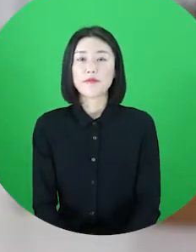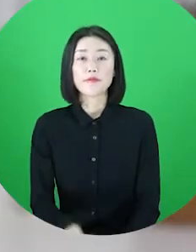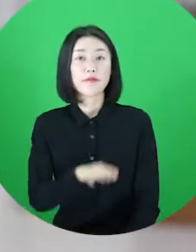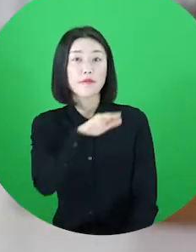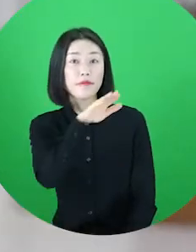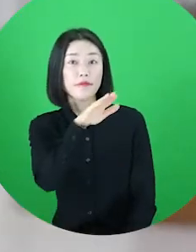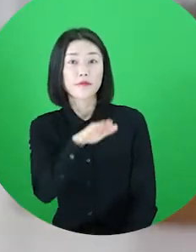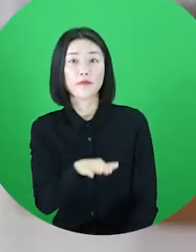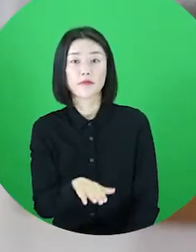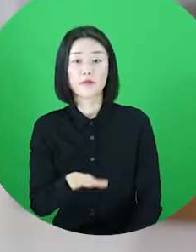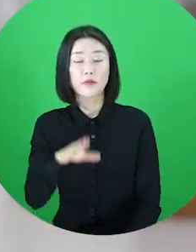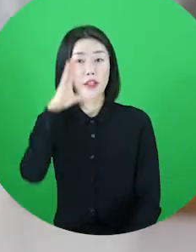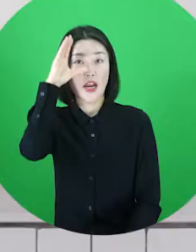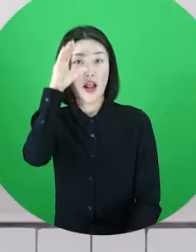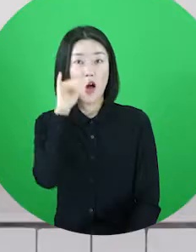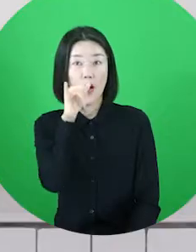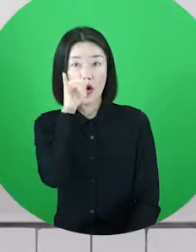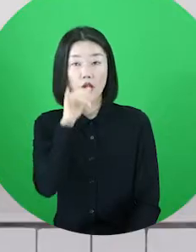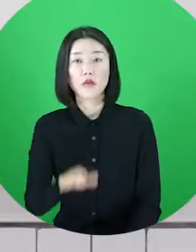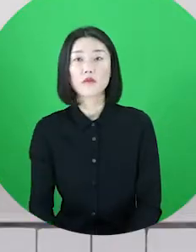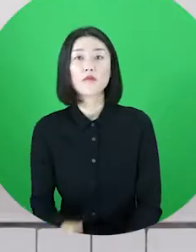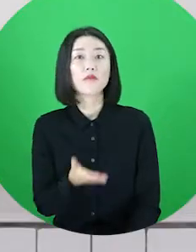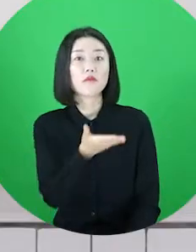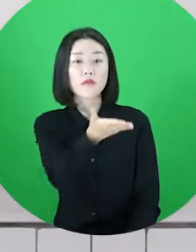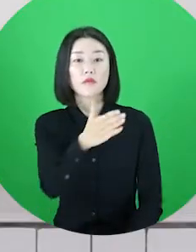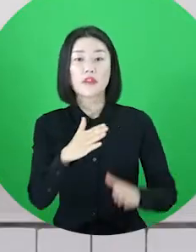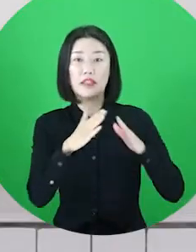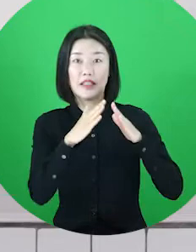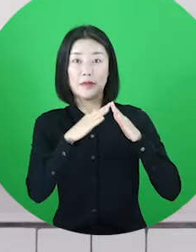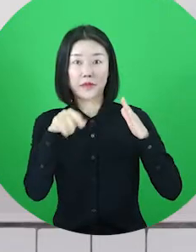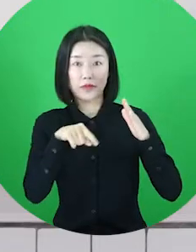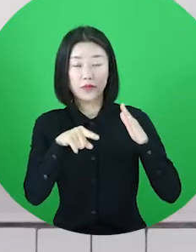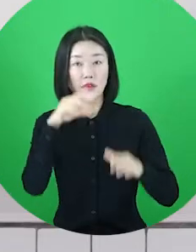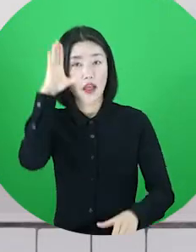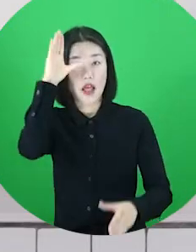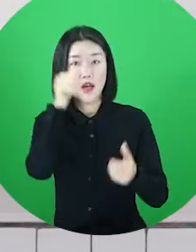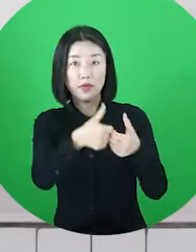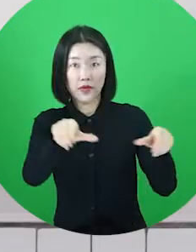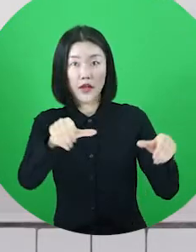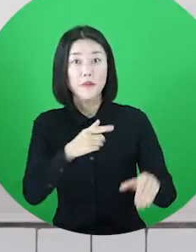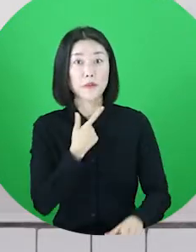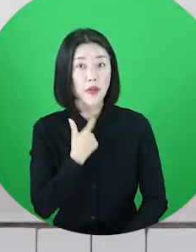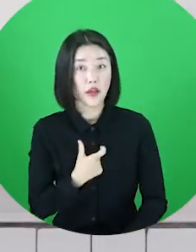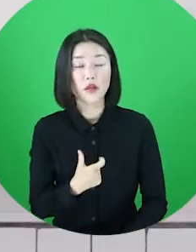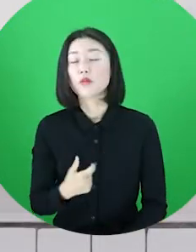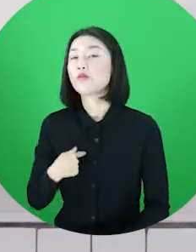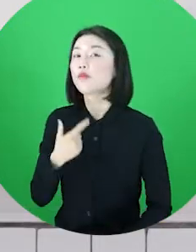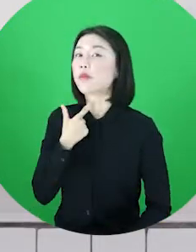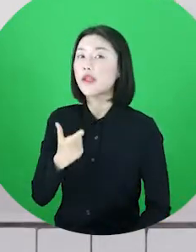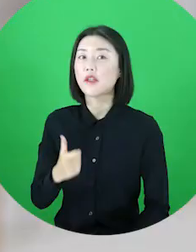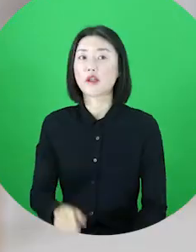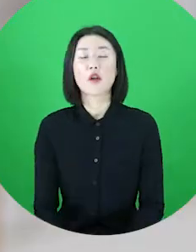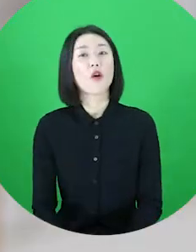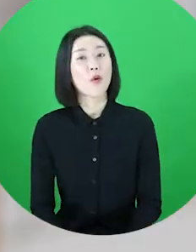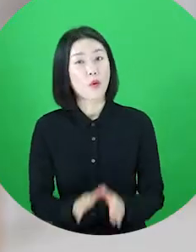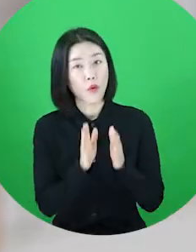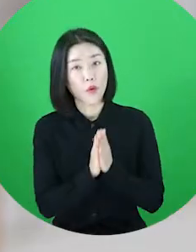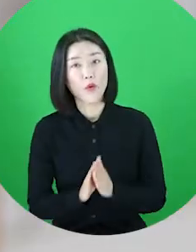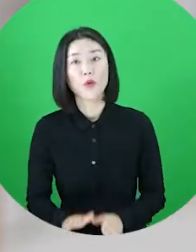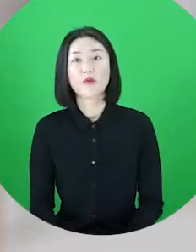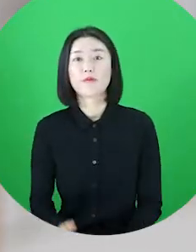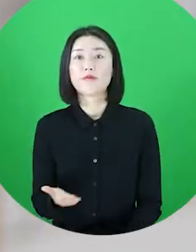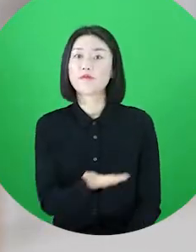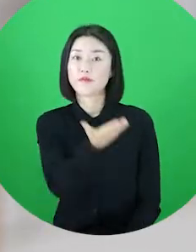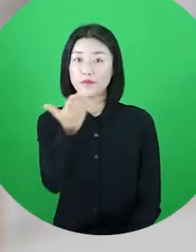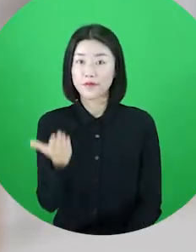요리사님, 여기 계란이 있는데요. 요리사님 계란 후라이를 해본 적 있나요? 네, 해본 적 있어요. 아, 그래요. 영상을 보고